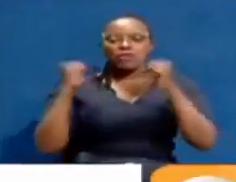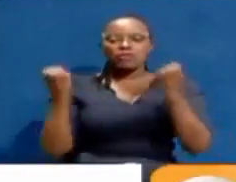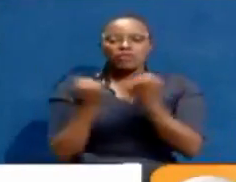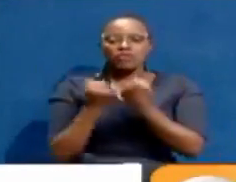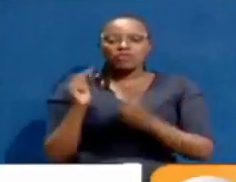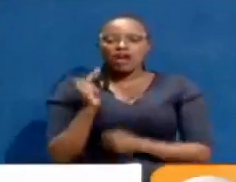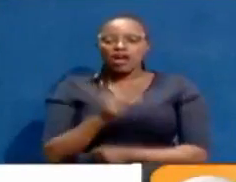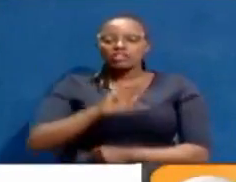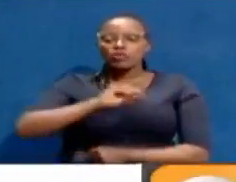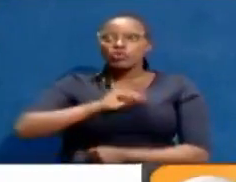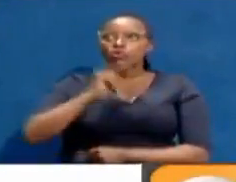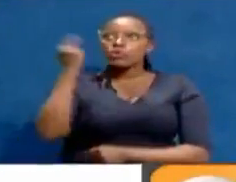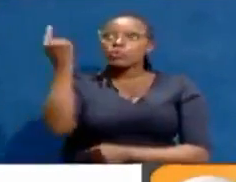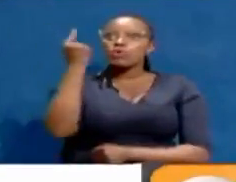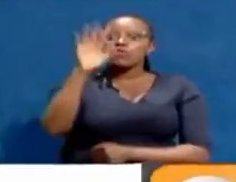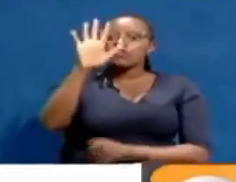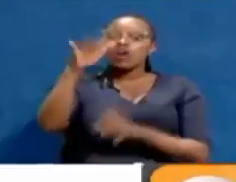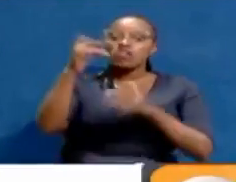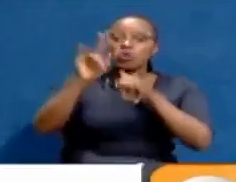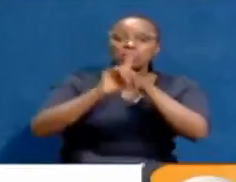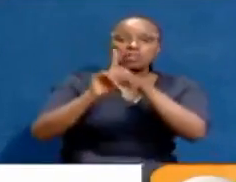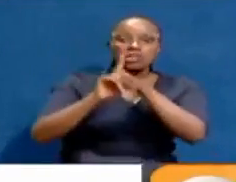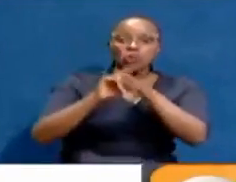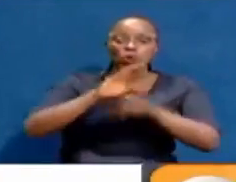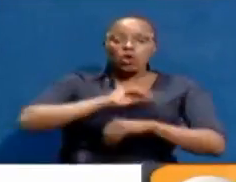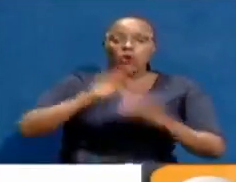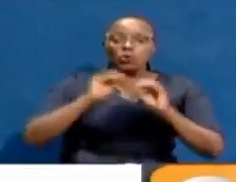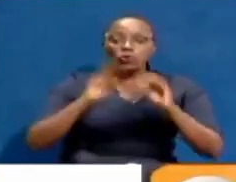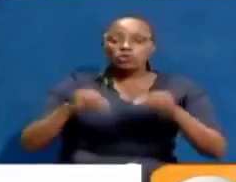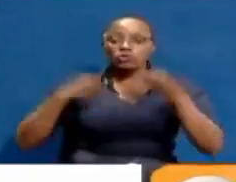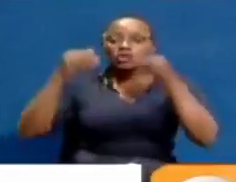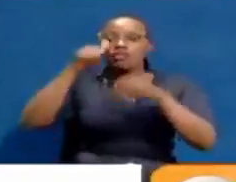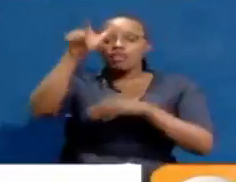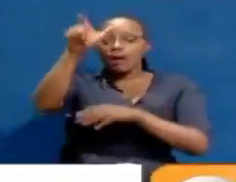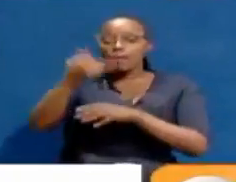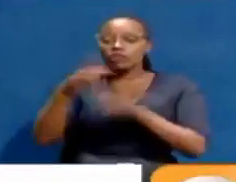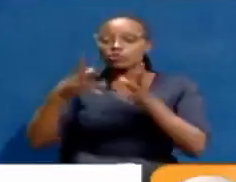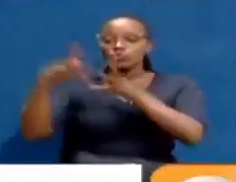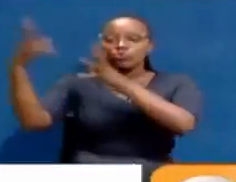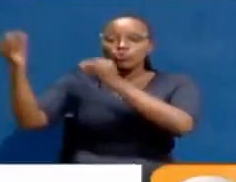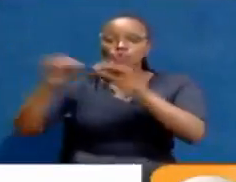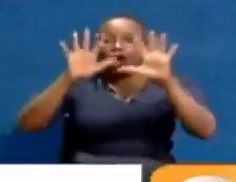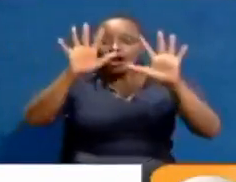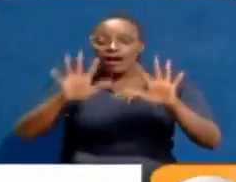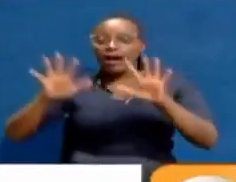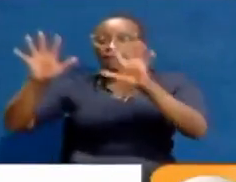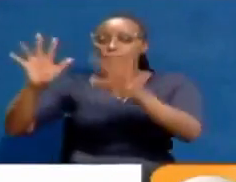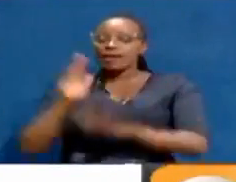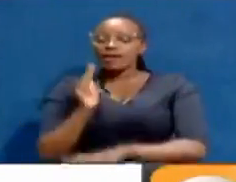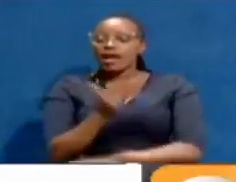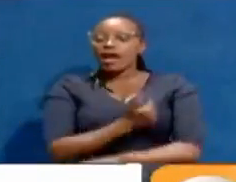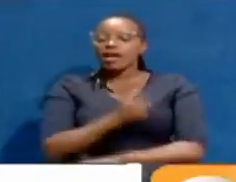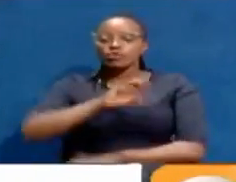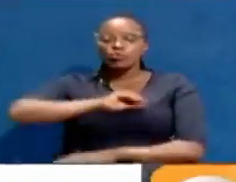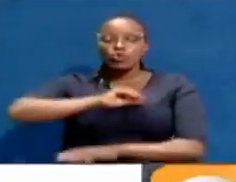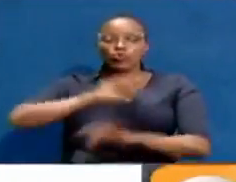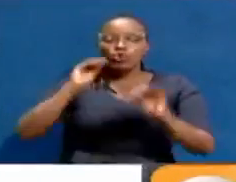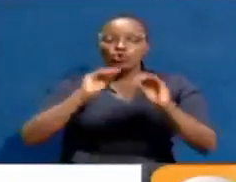We don't own choppers 5 or 6 to give to another person to campaign. We don't